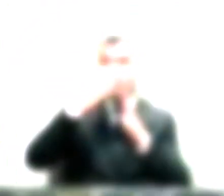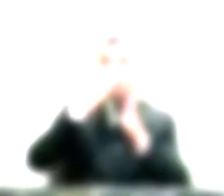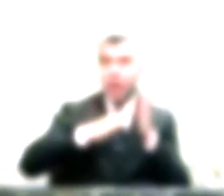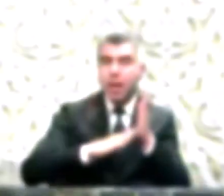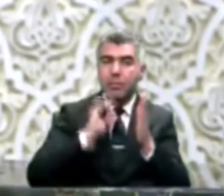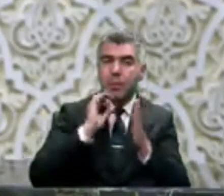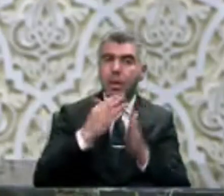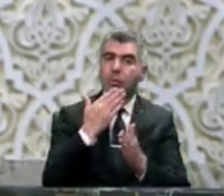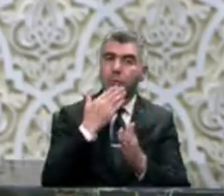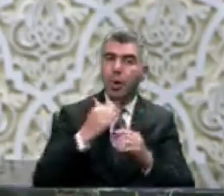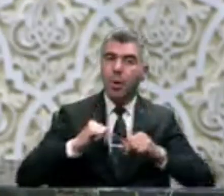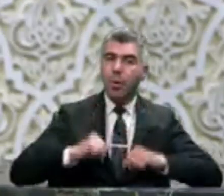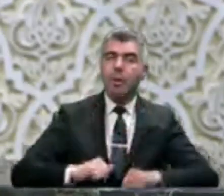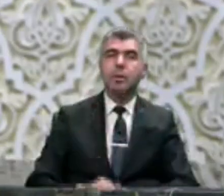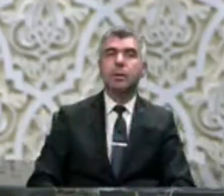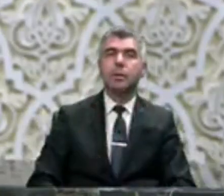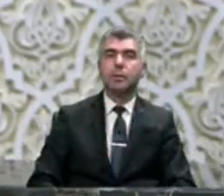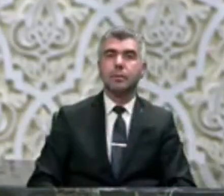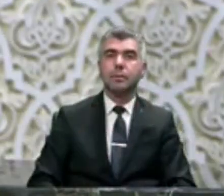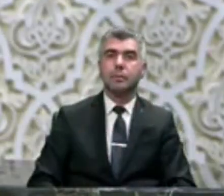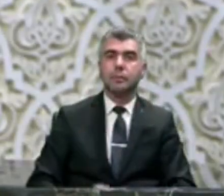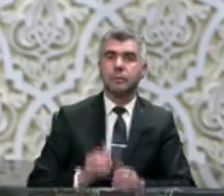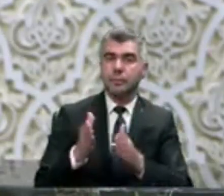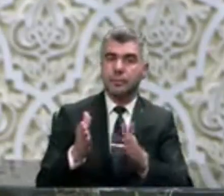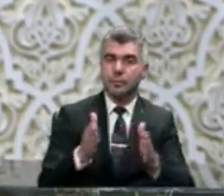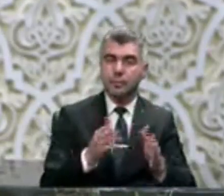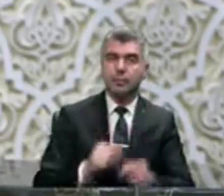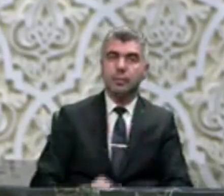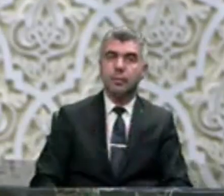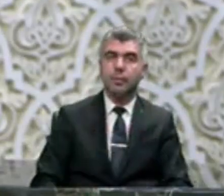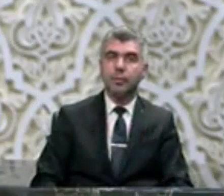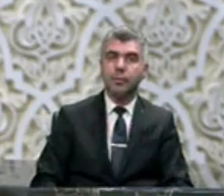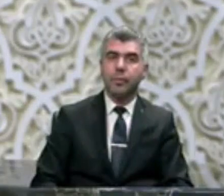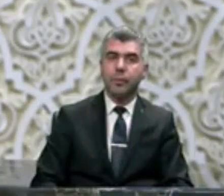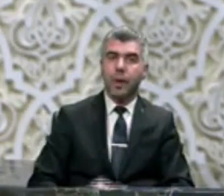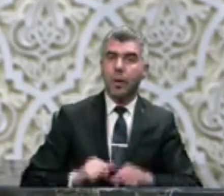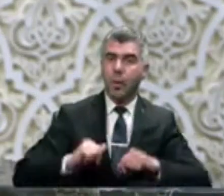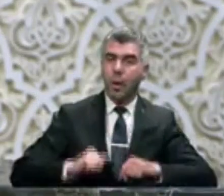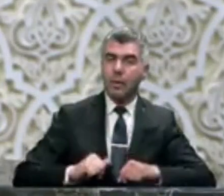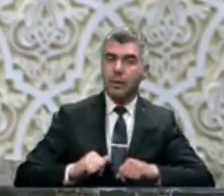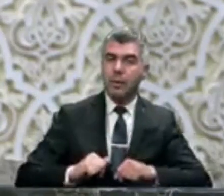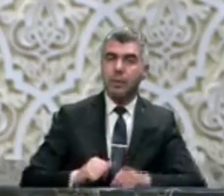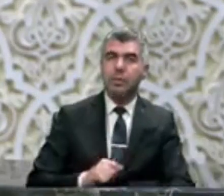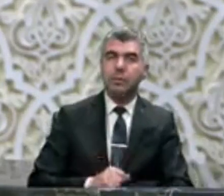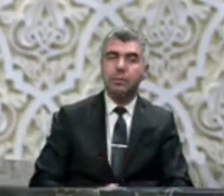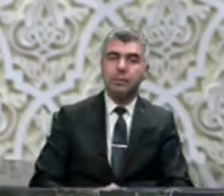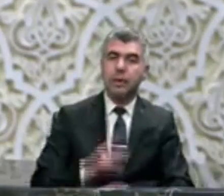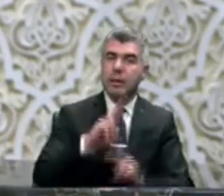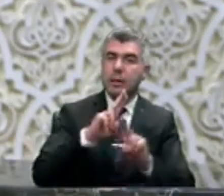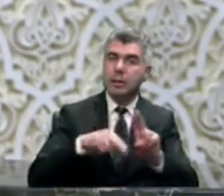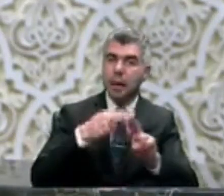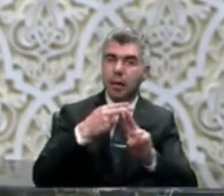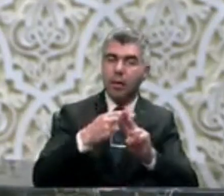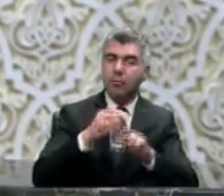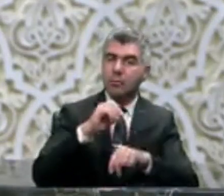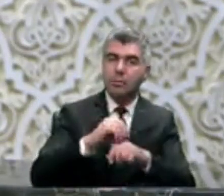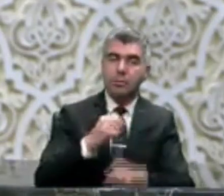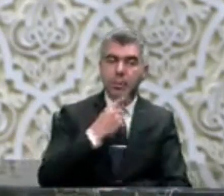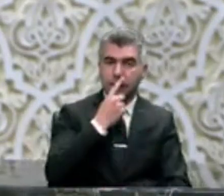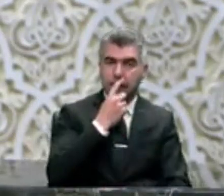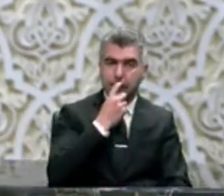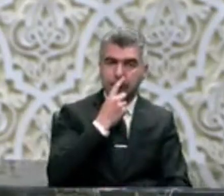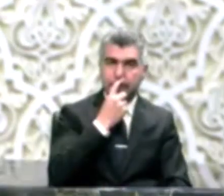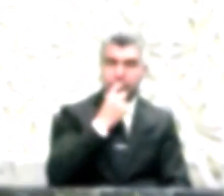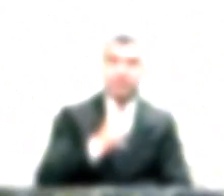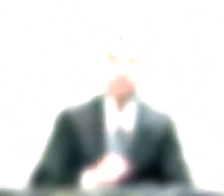الوزير شكرا لكم سيد المستشار المحترم بق بضع ثواني السيد الوزير ال بغيت تردوا على التعقيبات ديال الساده المستشارين